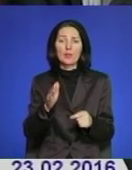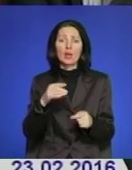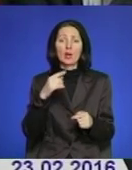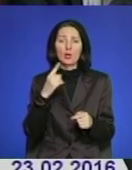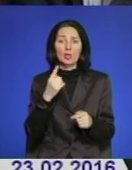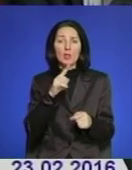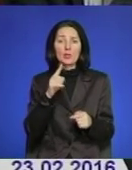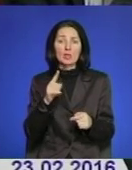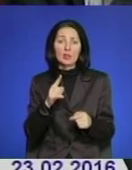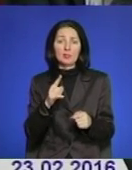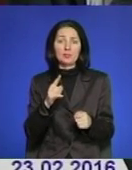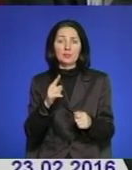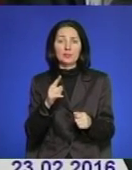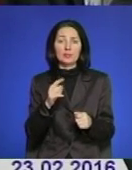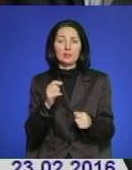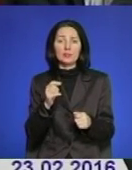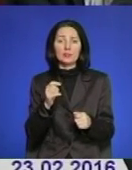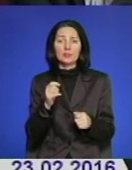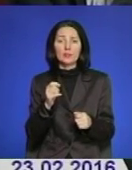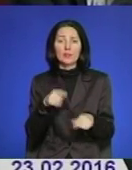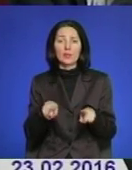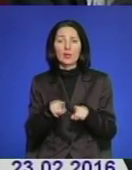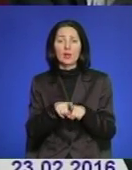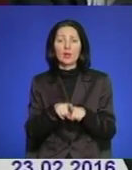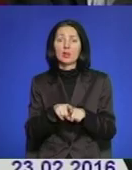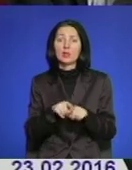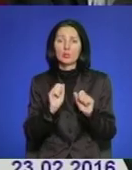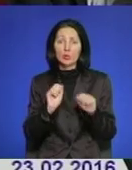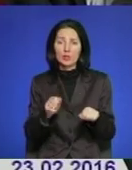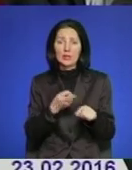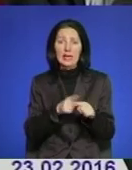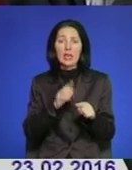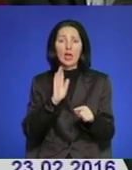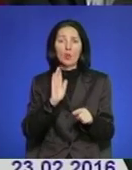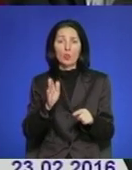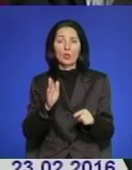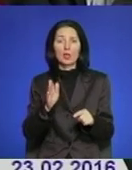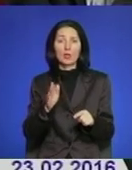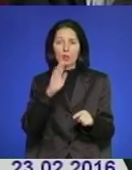одним із таких чинників, який буде їх зупиняти.